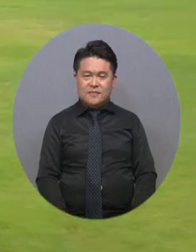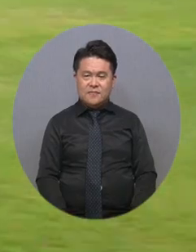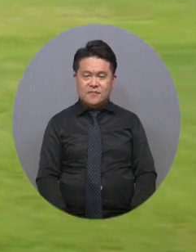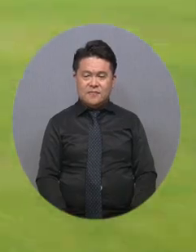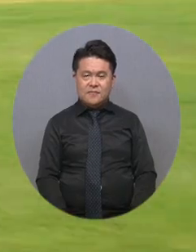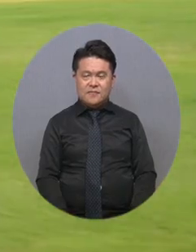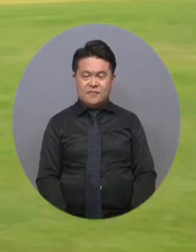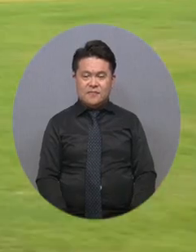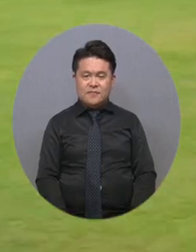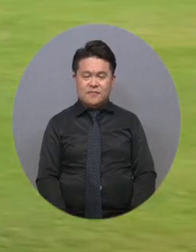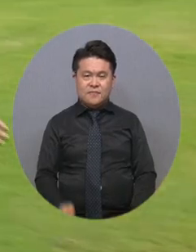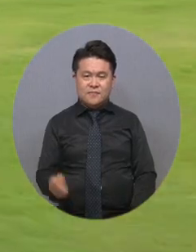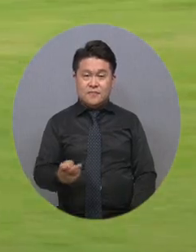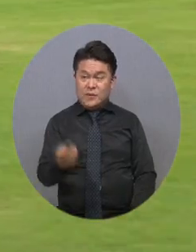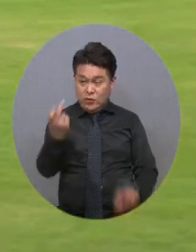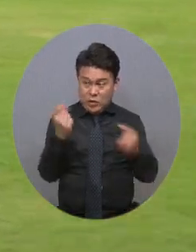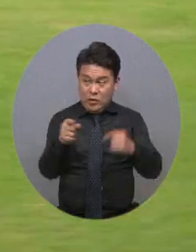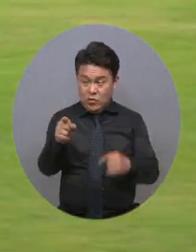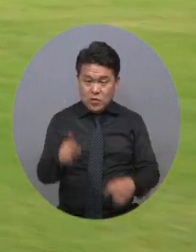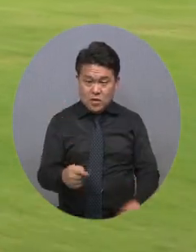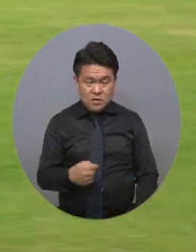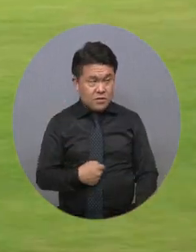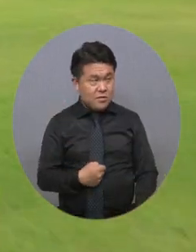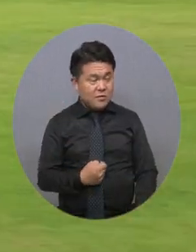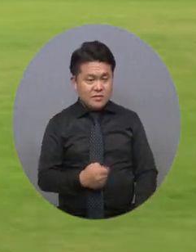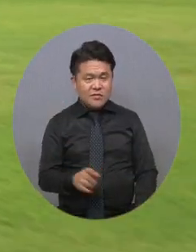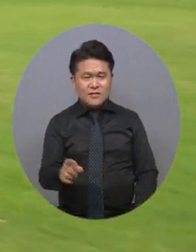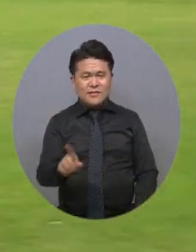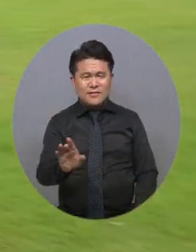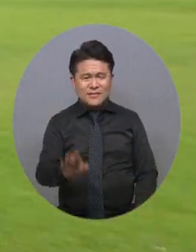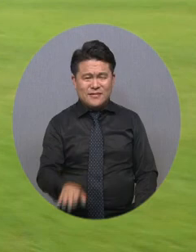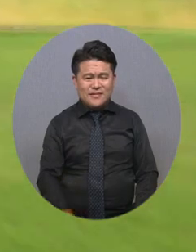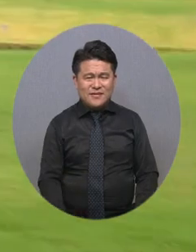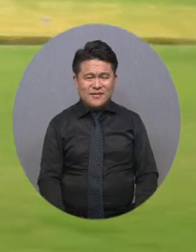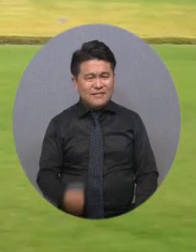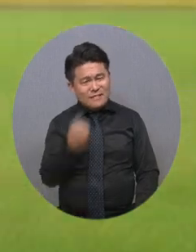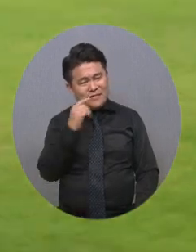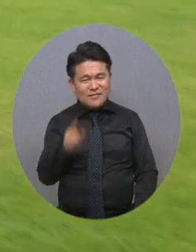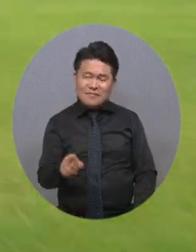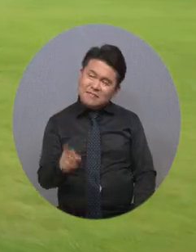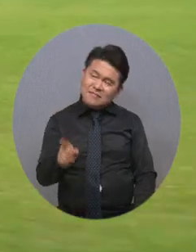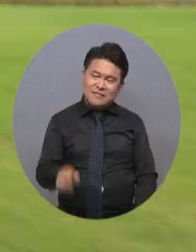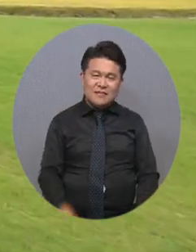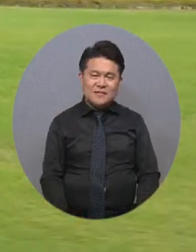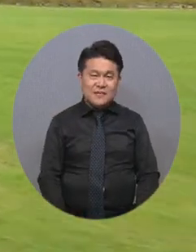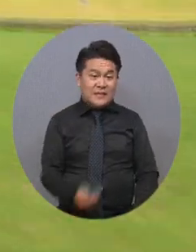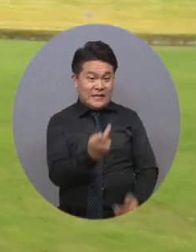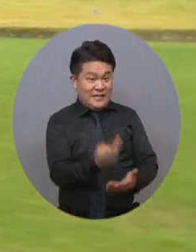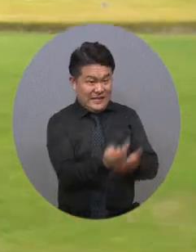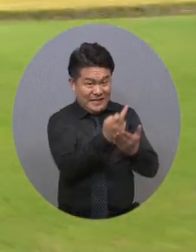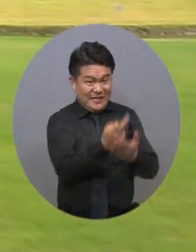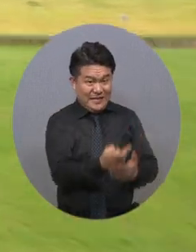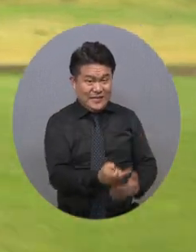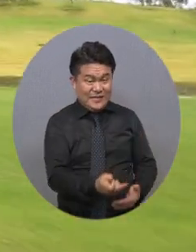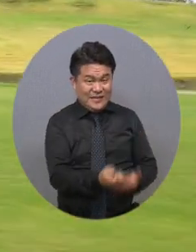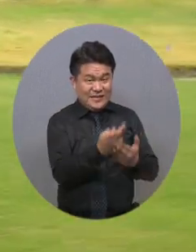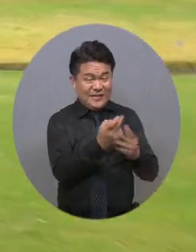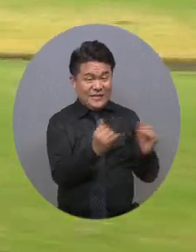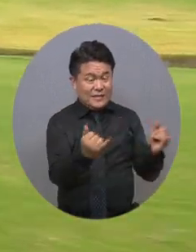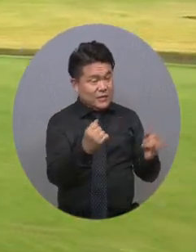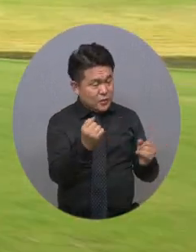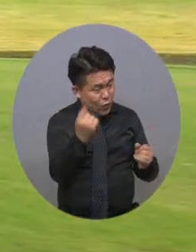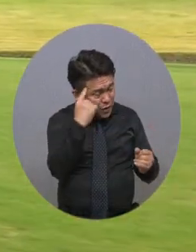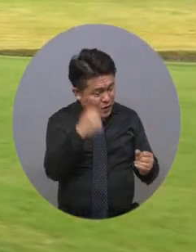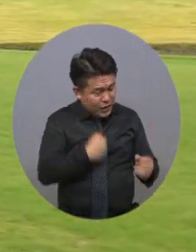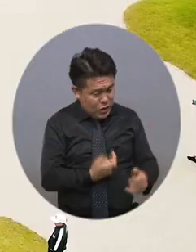아니, 당신이 형 같은데 자꾸 형이래. 당연한 거예요. 이상한 사람이네. 아니 형님, 형님 같으신 분이 자꾸